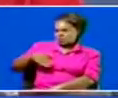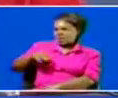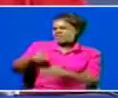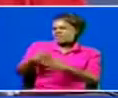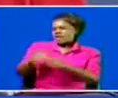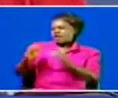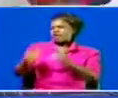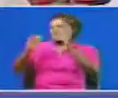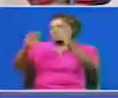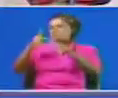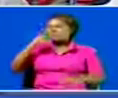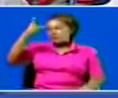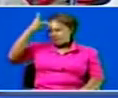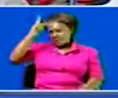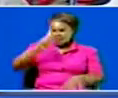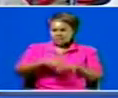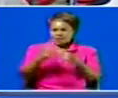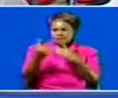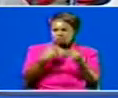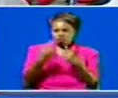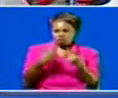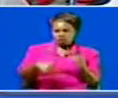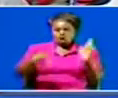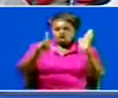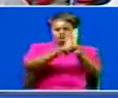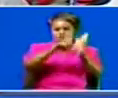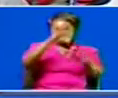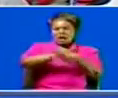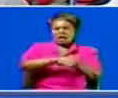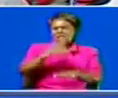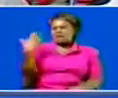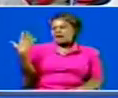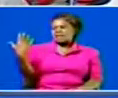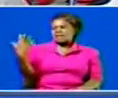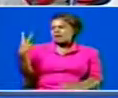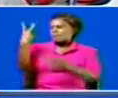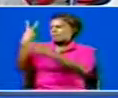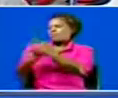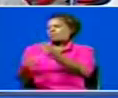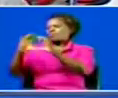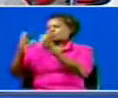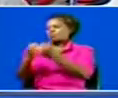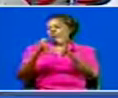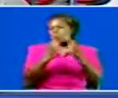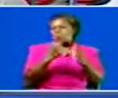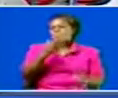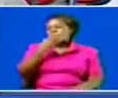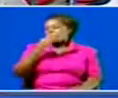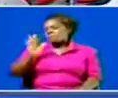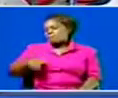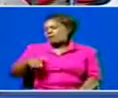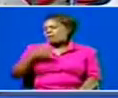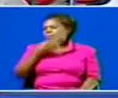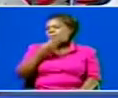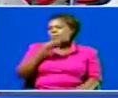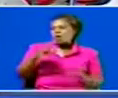wazazi. Hapo unapozungumzia kuchukua sheria mkononi mwako ni pande zote, kwa mke na kwa mume,